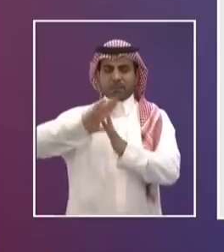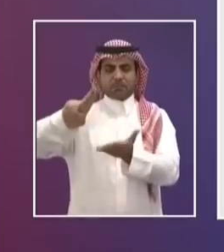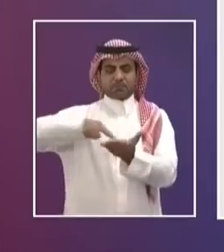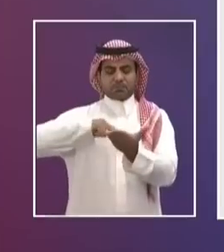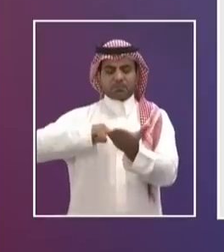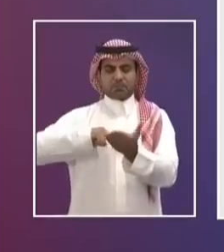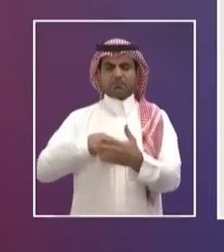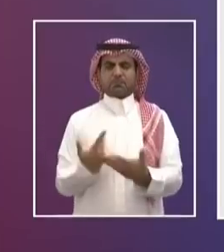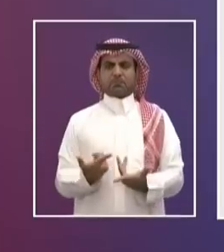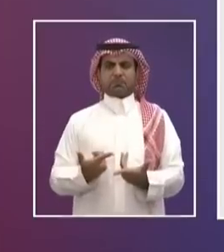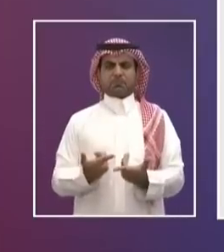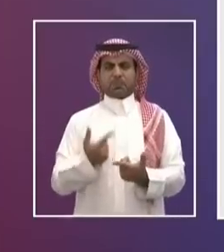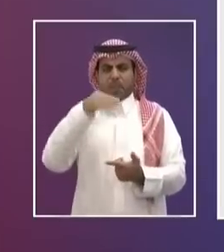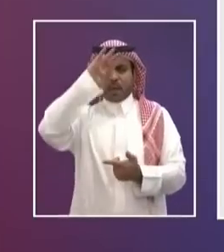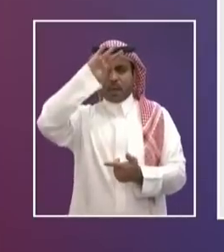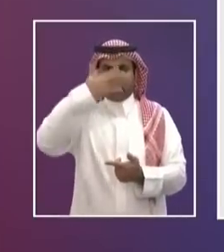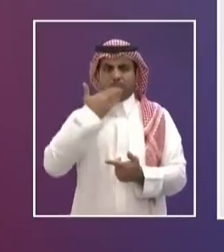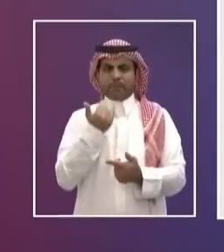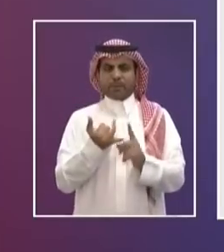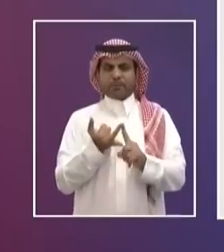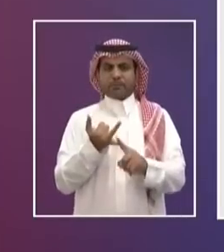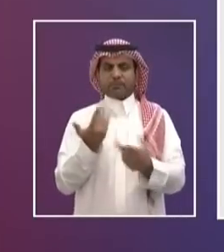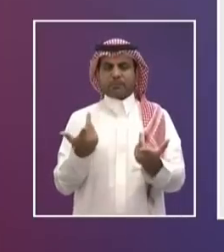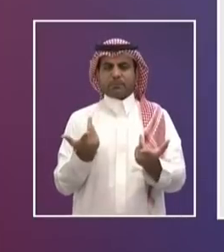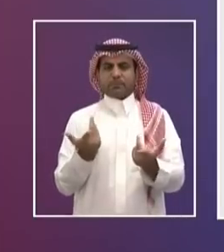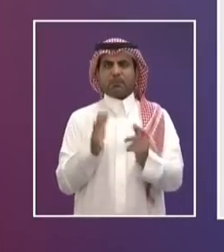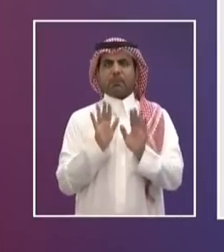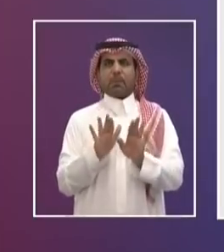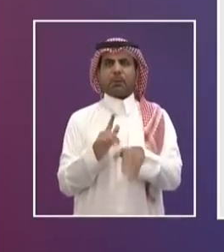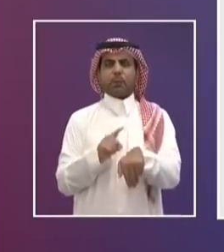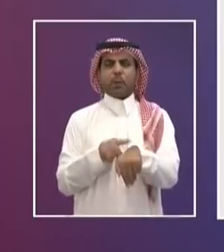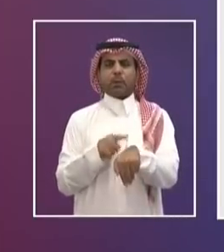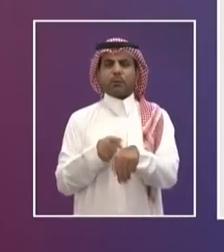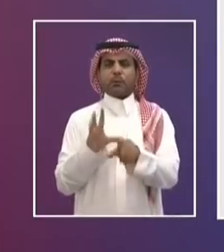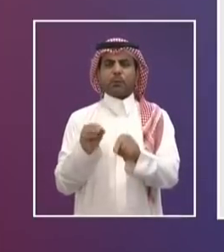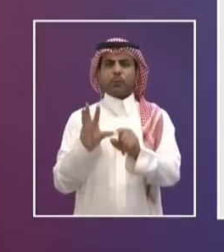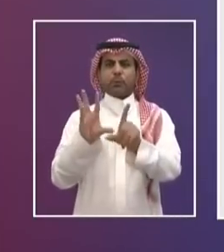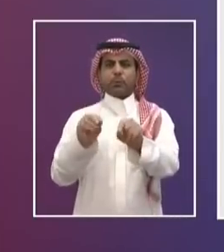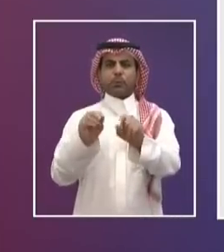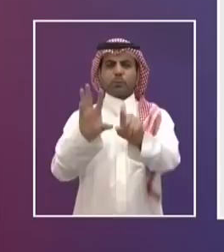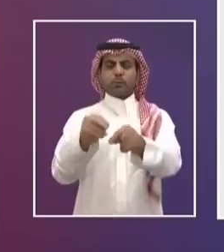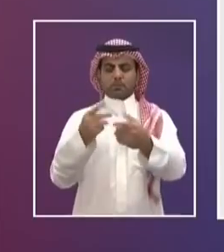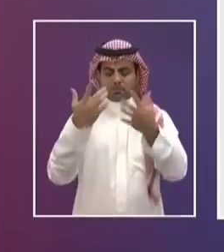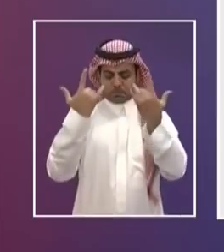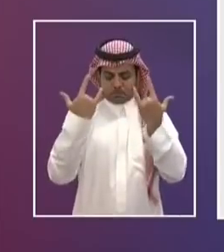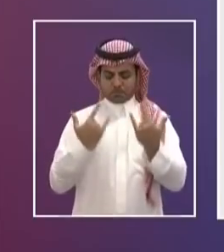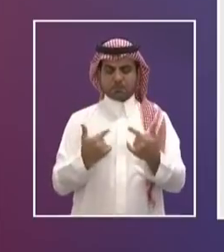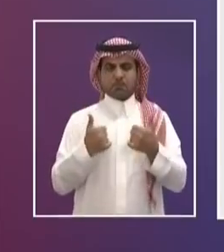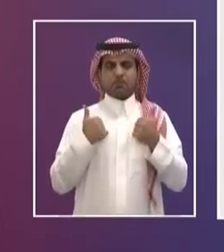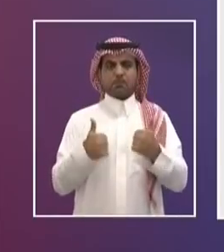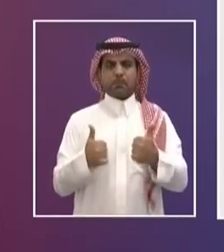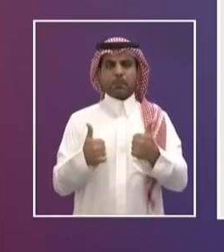اختفت الأعراض، ثم تم الجلوس مدة من الزمن وأسابيع بعد التعافي،